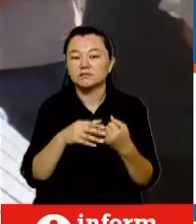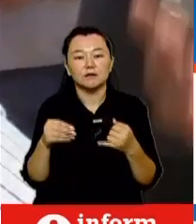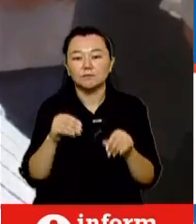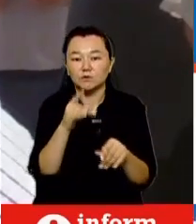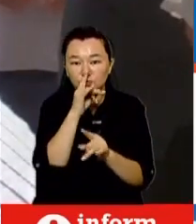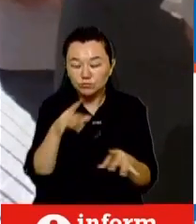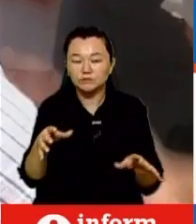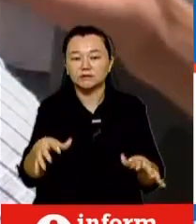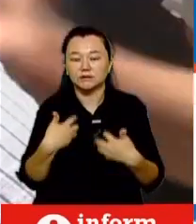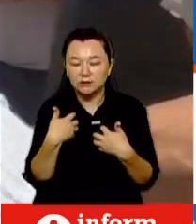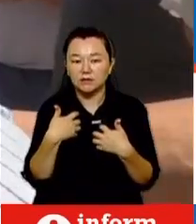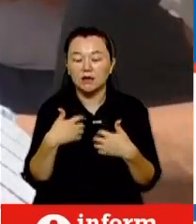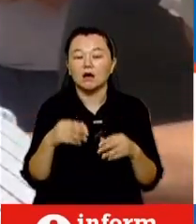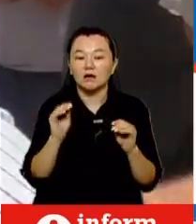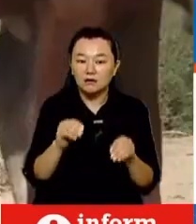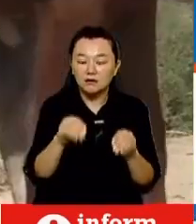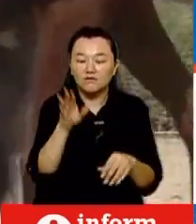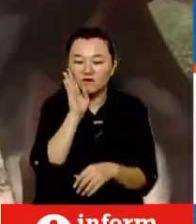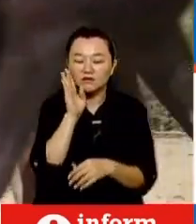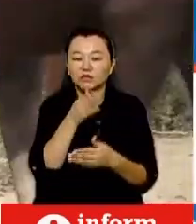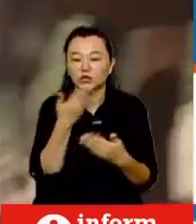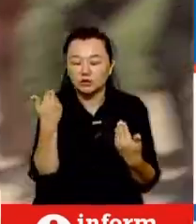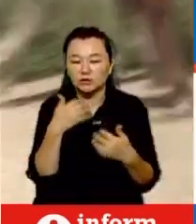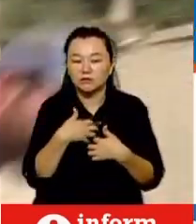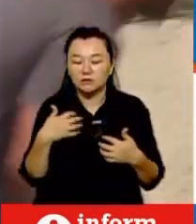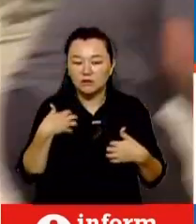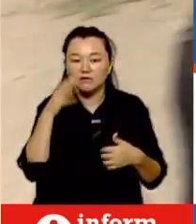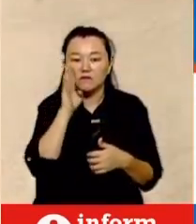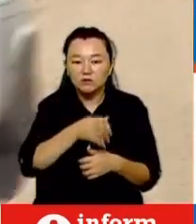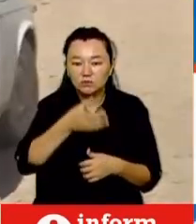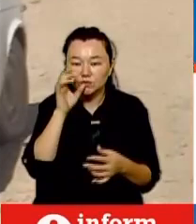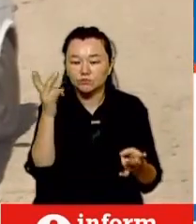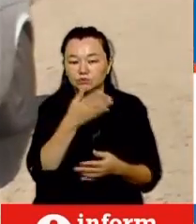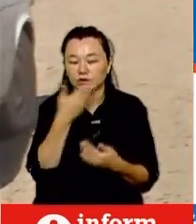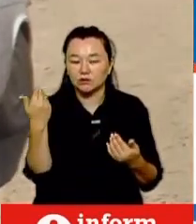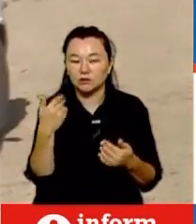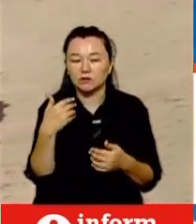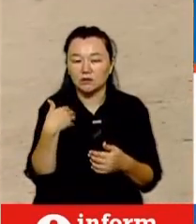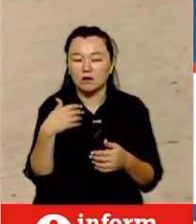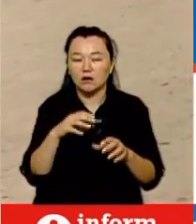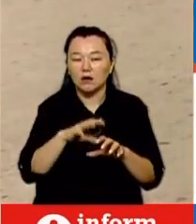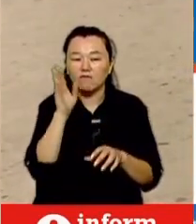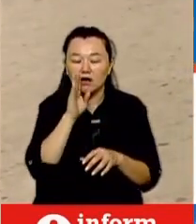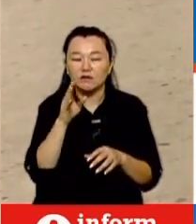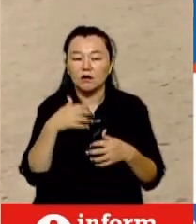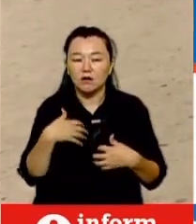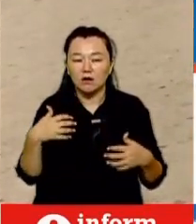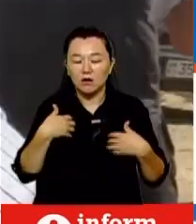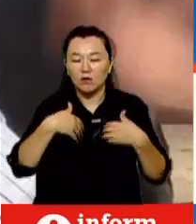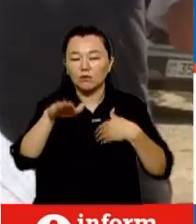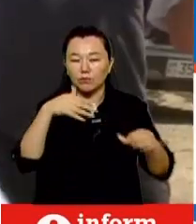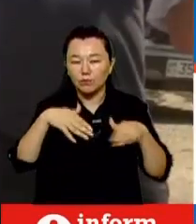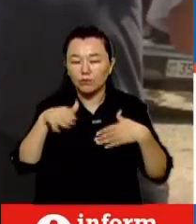қояды. Ексең міне каналда су жоқ. Мал ішетін суы мәдір. Мал келсе каналдан қуамыз, диқандарымыз қуады.